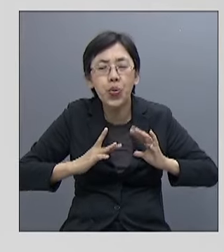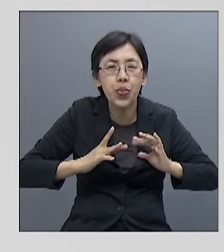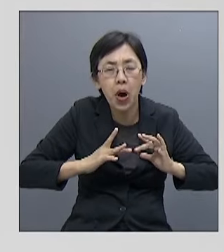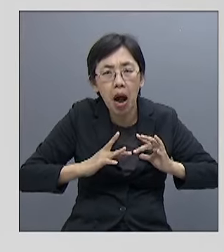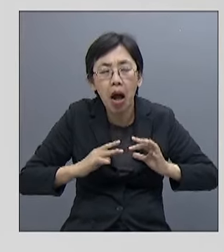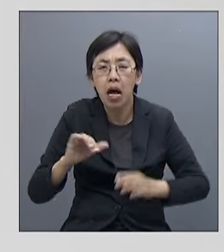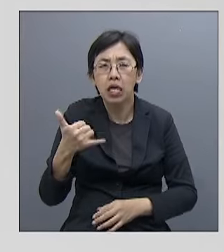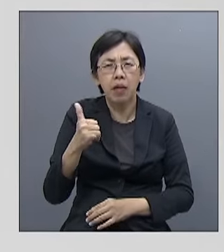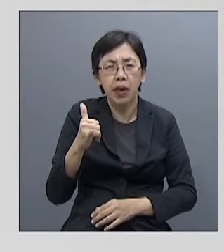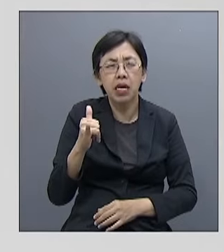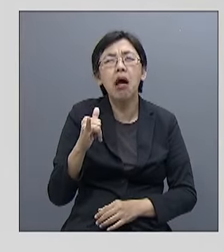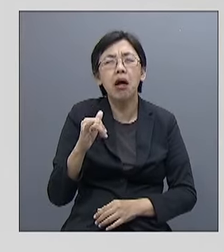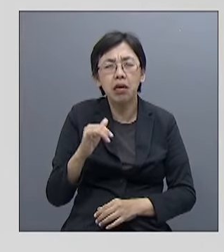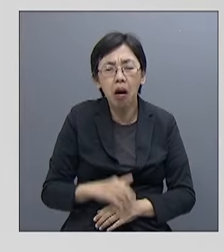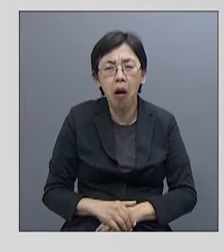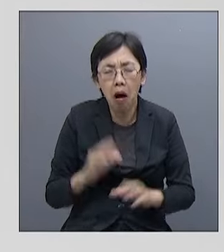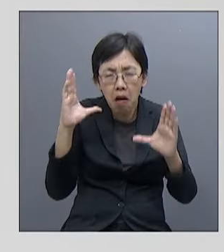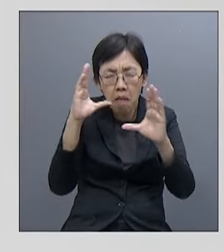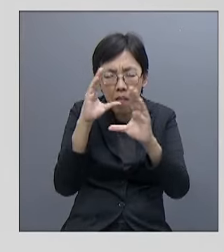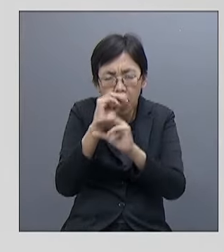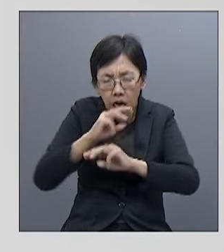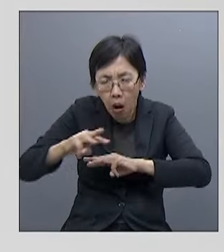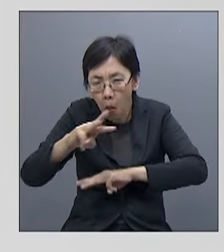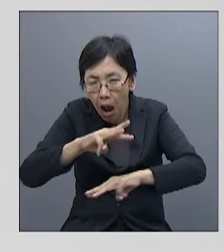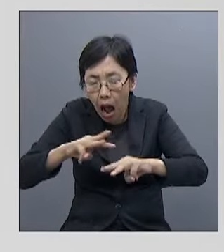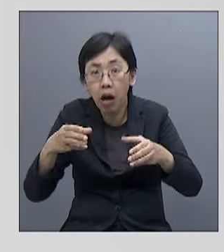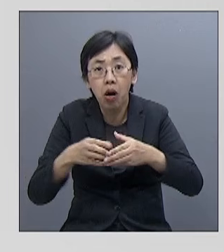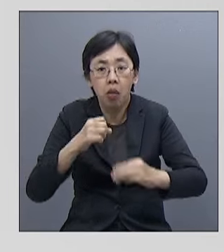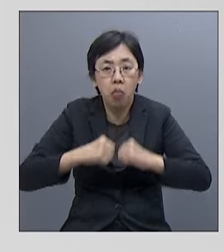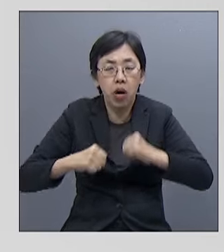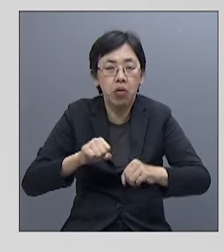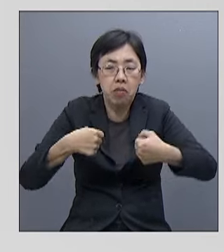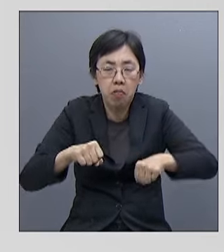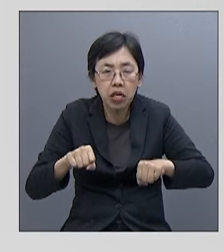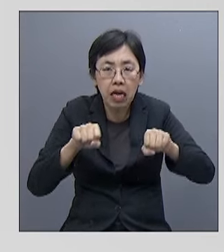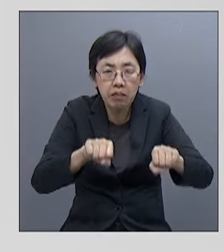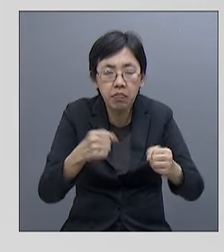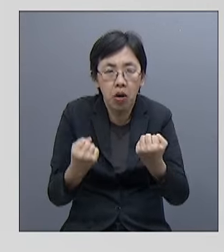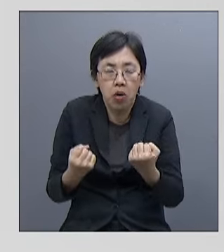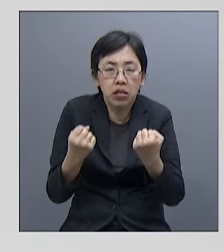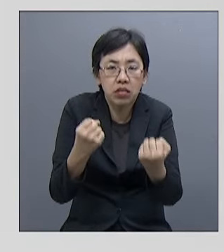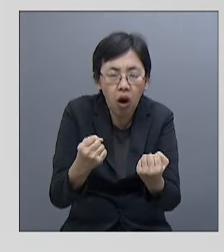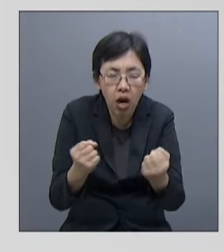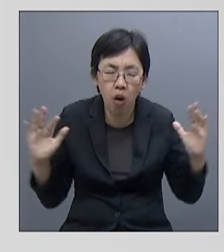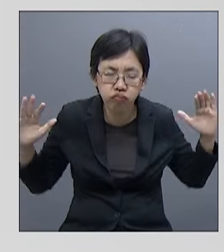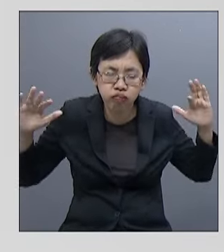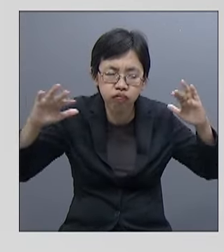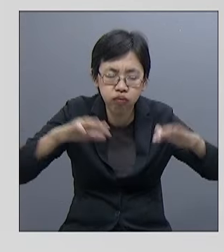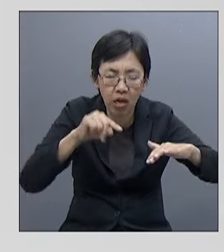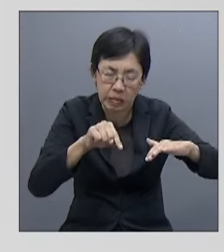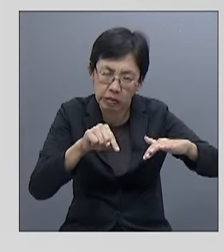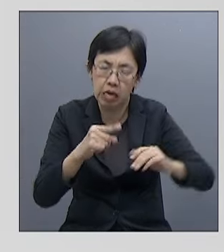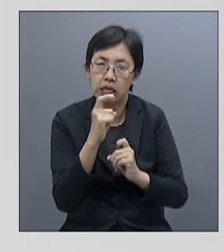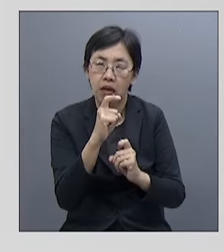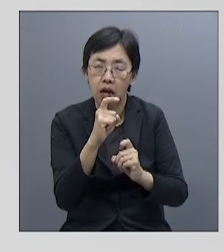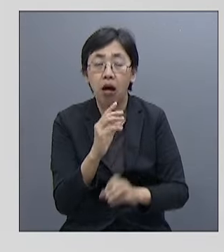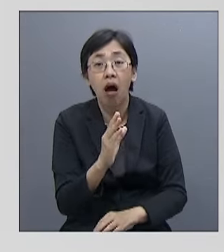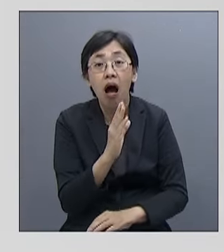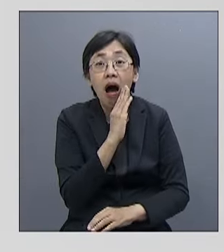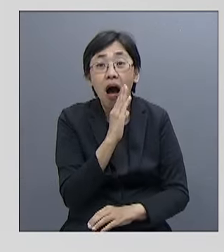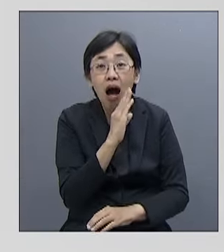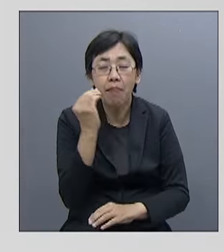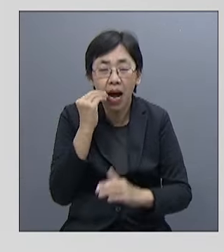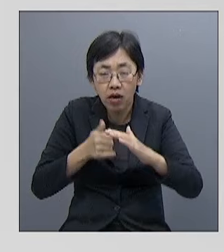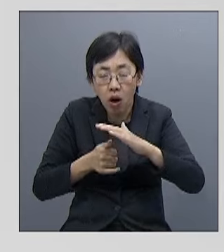จุดก็จะเป็นพื้นที่เปลี่ยวค่ะมีกลุ่มวัยรุ่นมาจอดรถรวมตัวกันดังนั้นบางส่วนก็เลยมองว่าถ้าจำเป็นต้องออกนอก